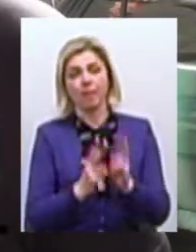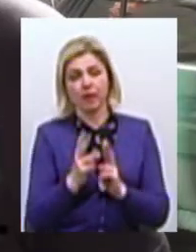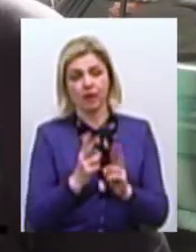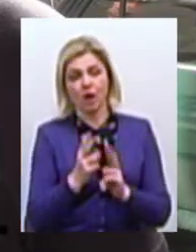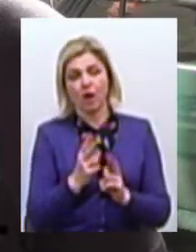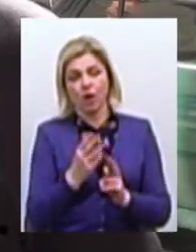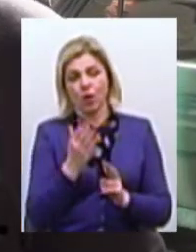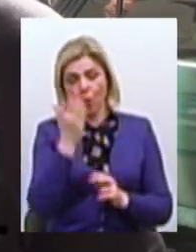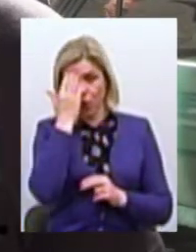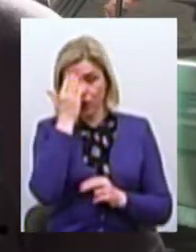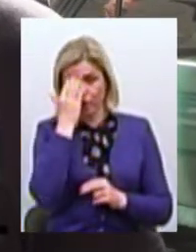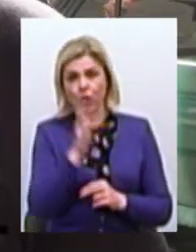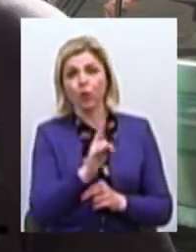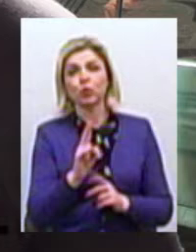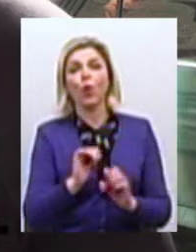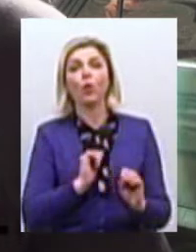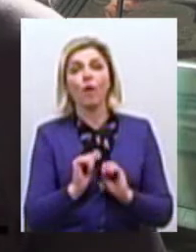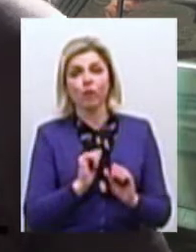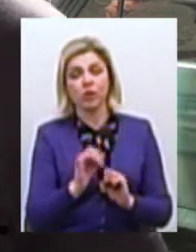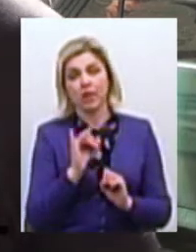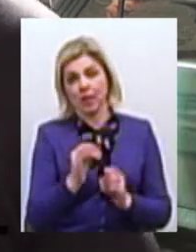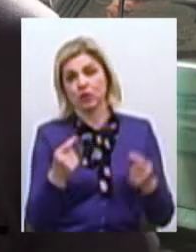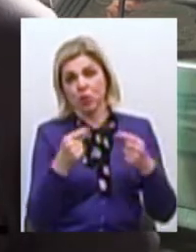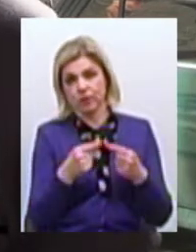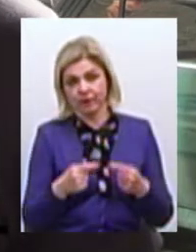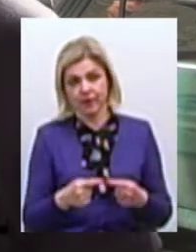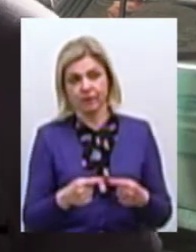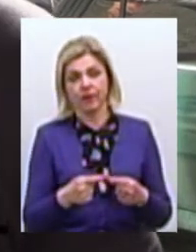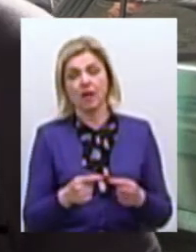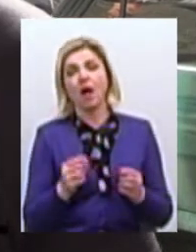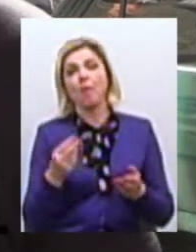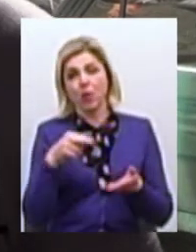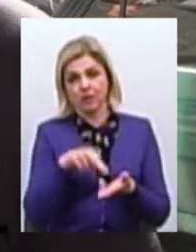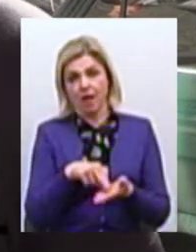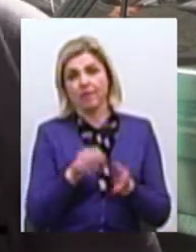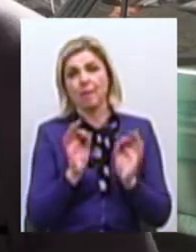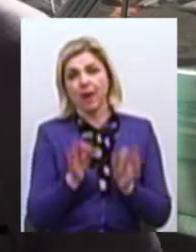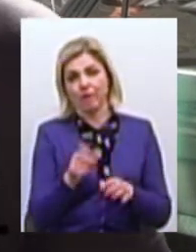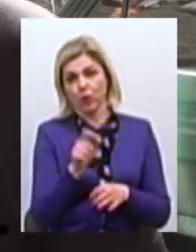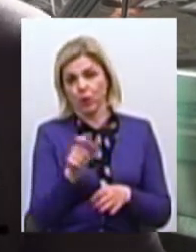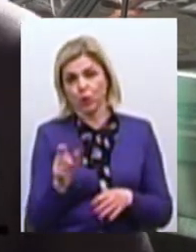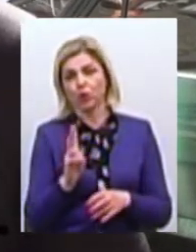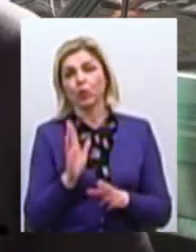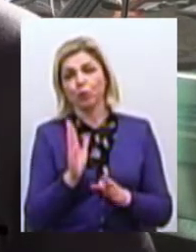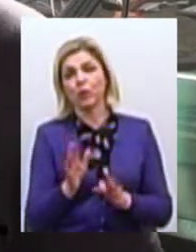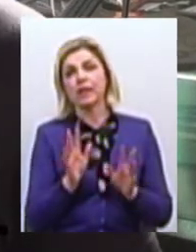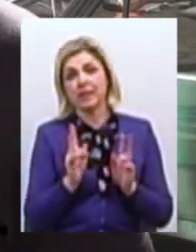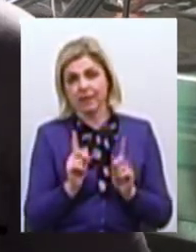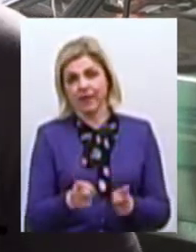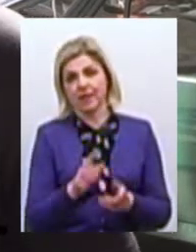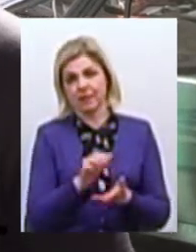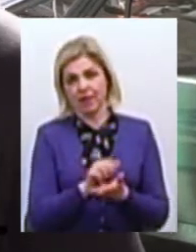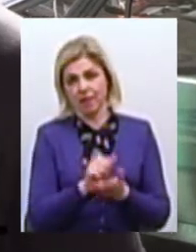головы, которые этим руководствуют, и, соответственно, поставить правильных людей, которые будут действительно заниматься этим делом, которые